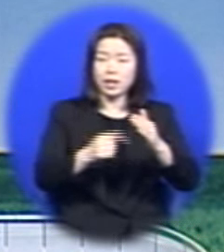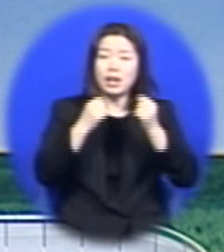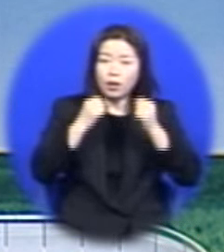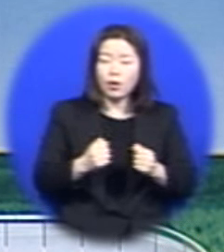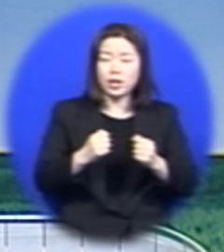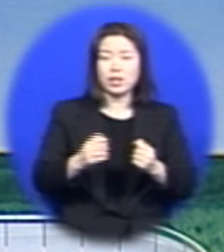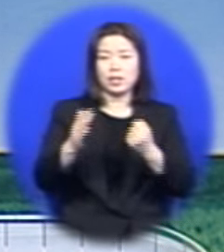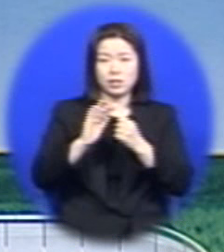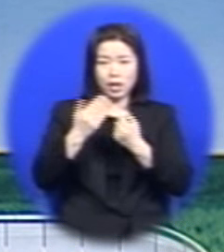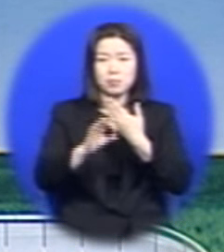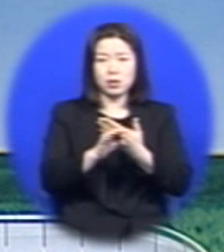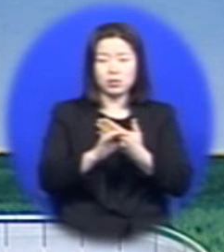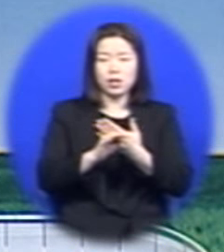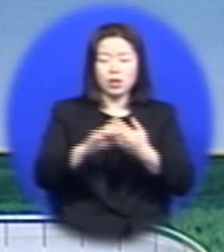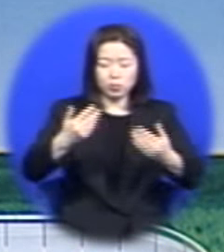놀라운 일들이 벌어져요.